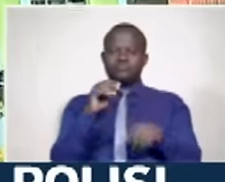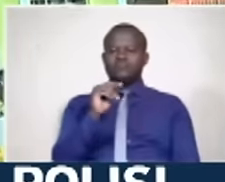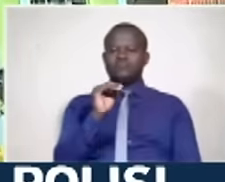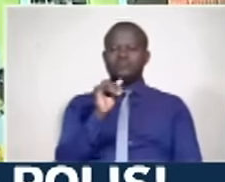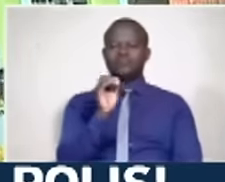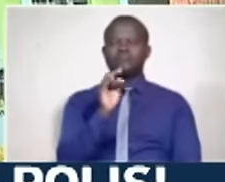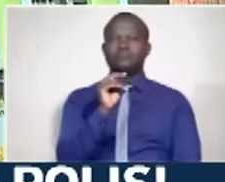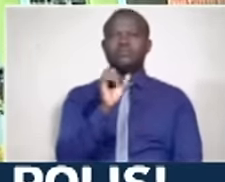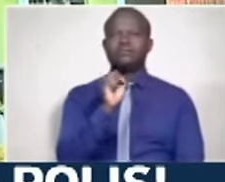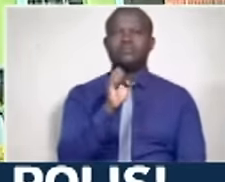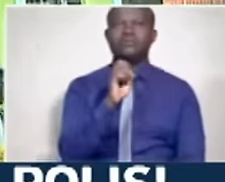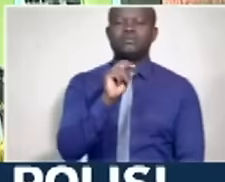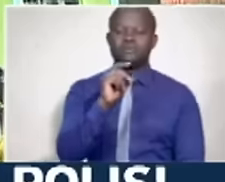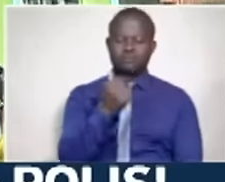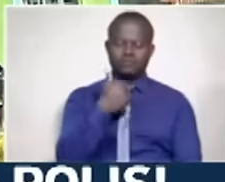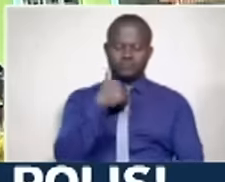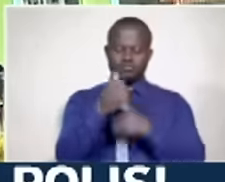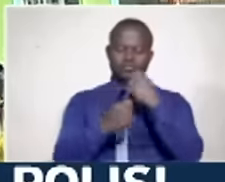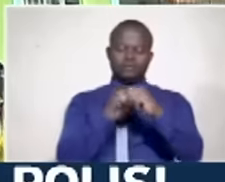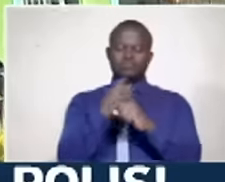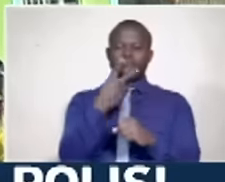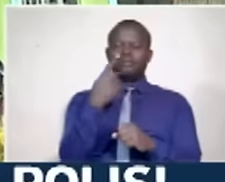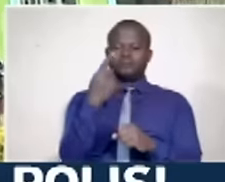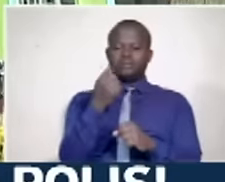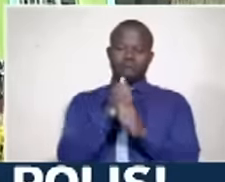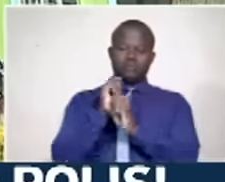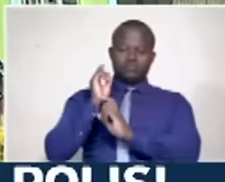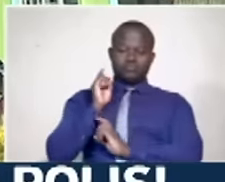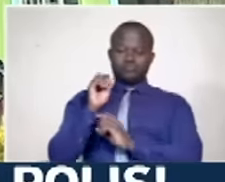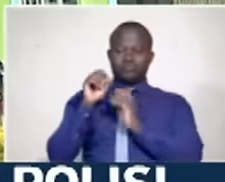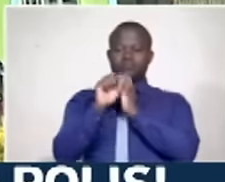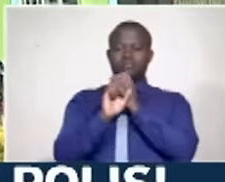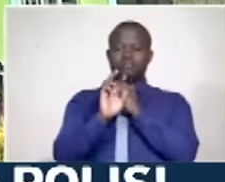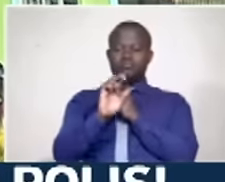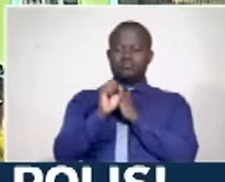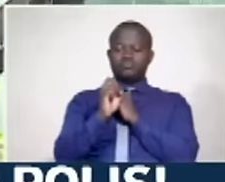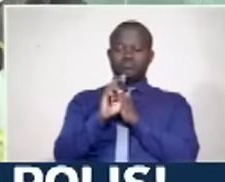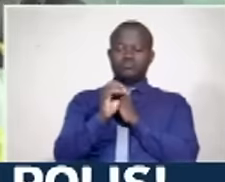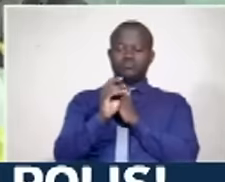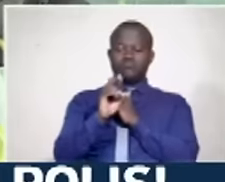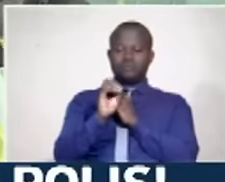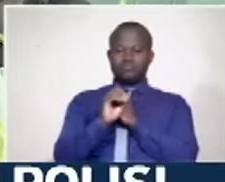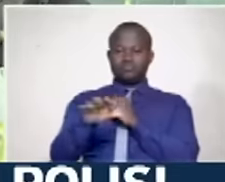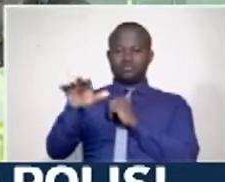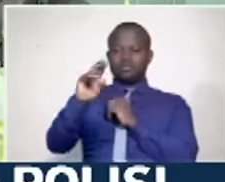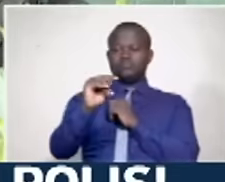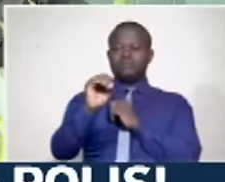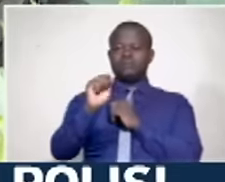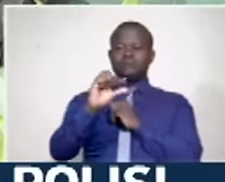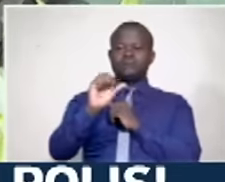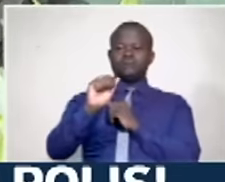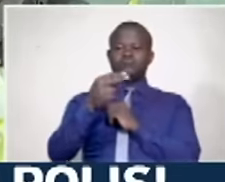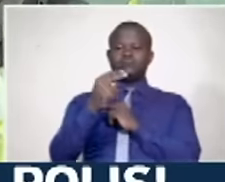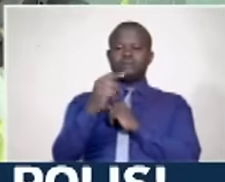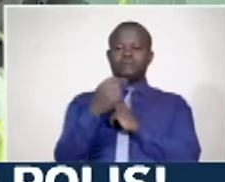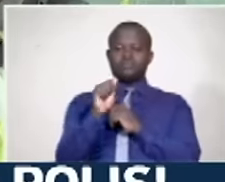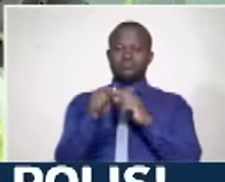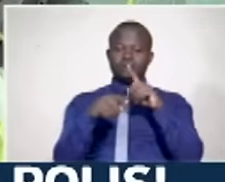Niyonsenga Gideon w'imyaka 21 wakoraga akazi k'ubuzamu mu murenge wa Rusororo akagari ka Nyagahinga nawe